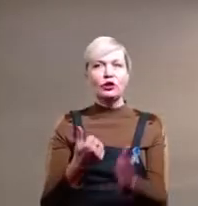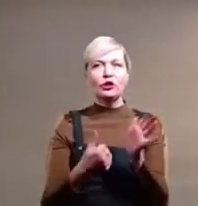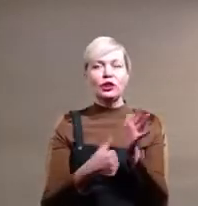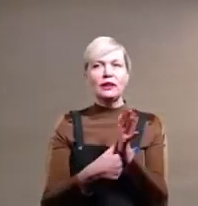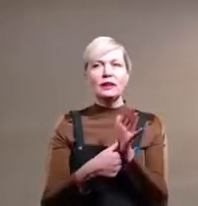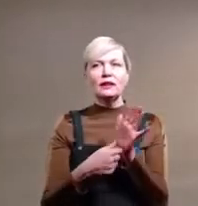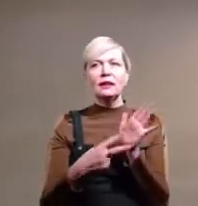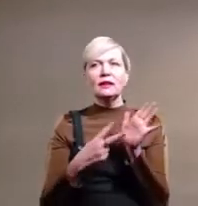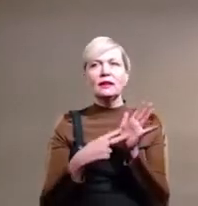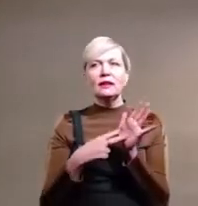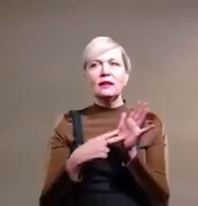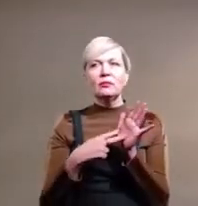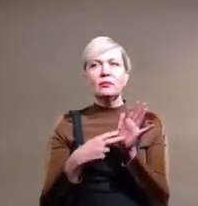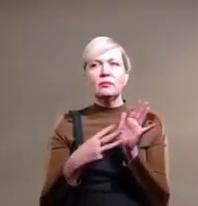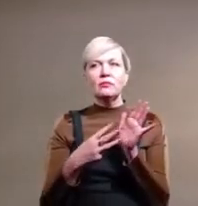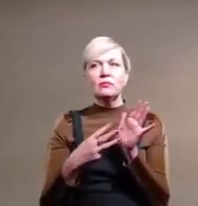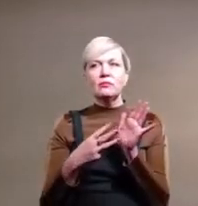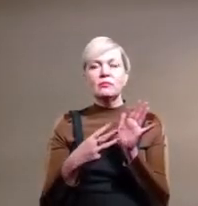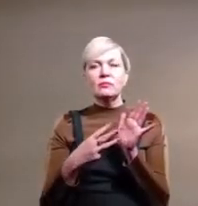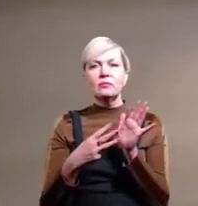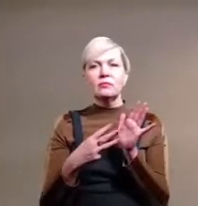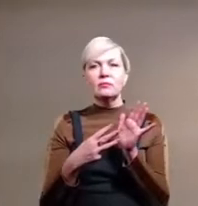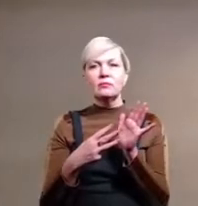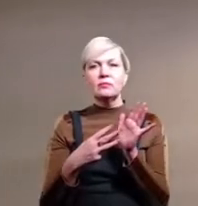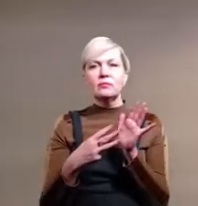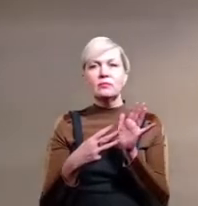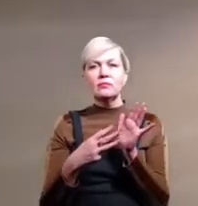шесть. Где ты стоишь? Нет?